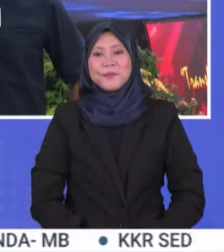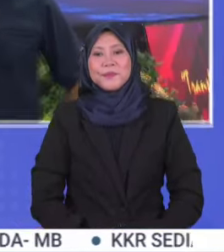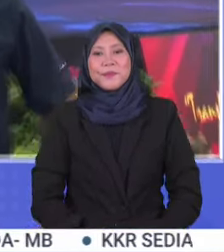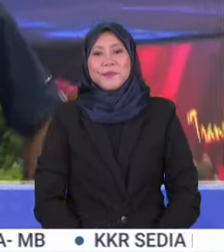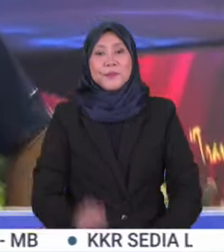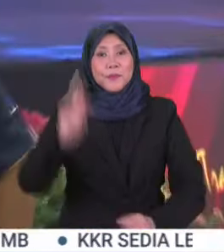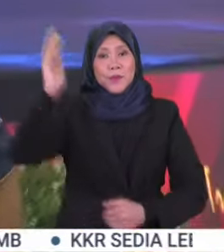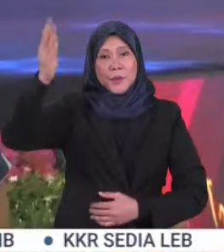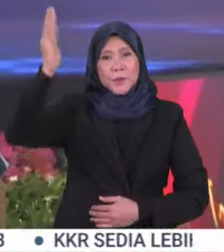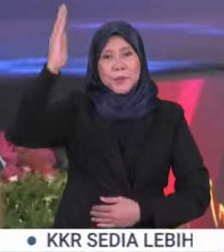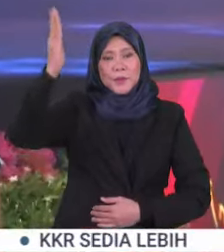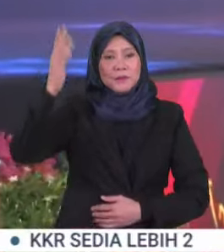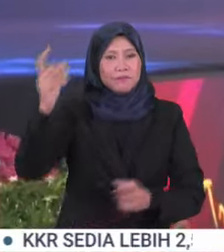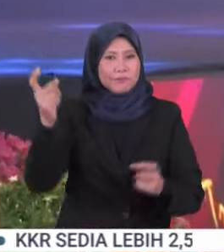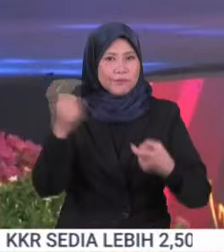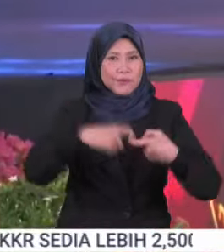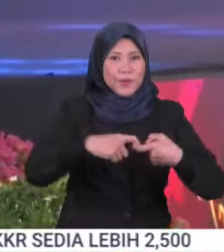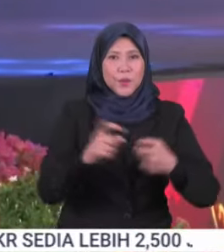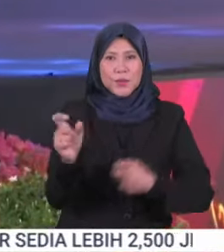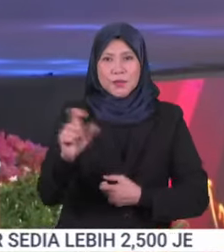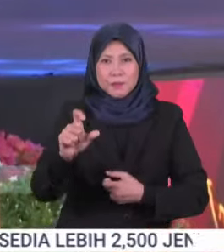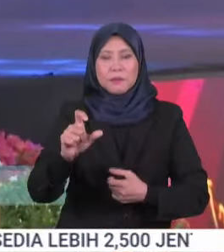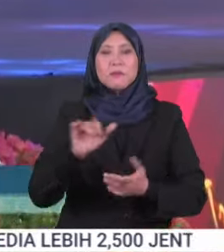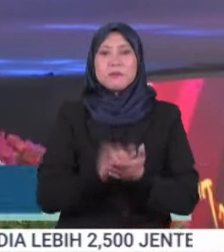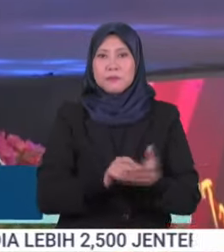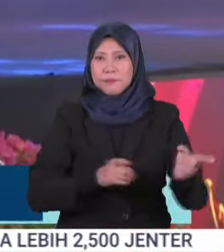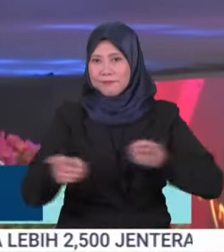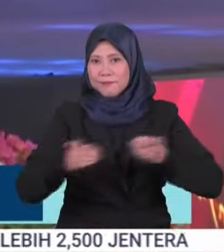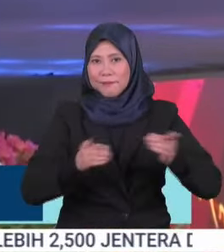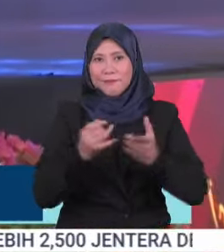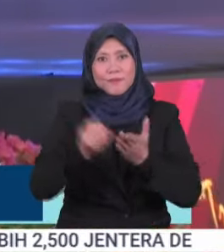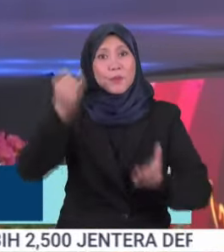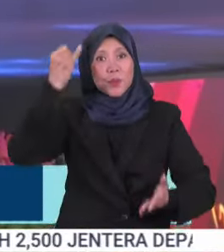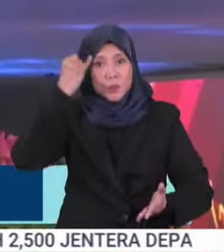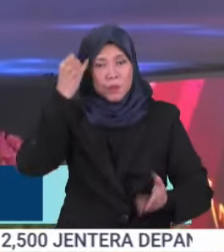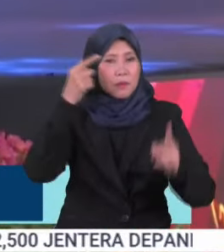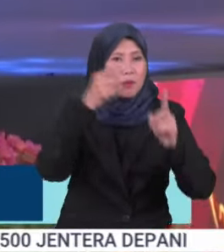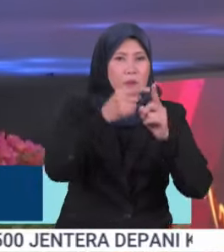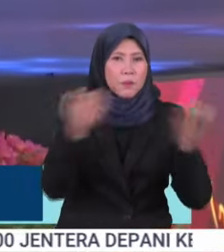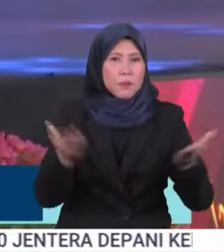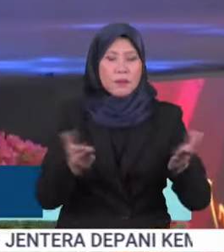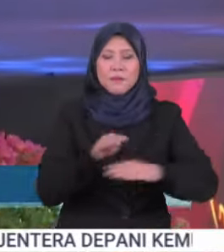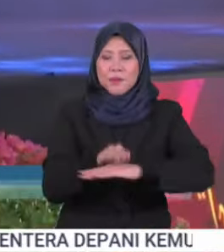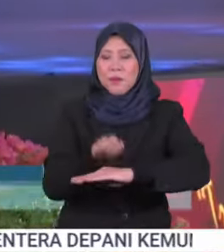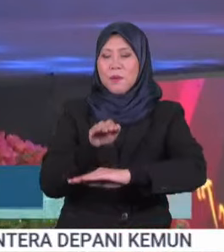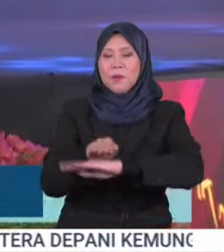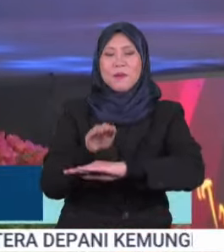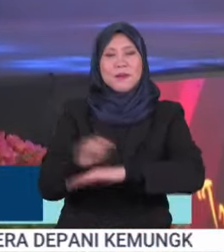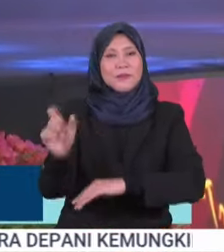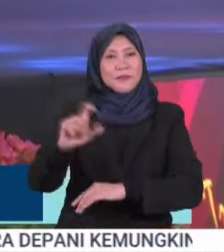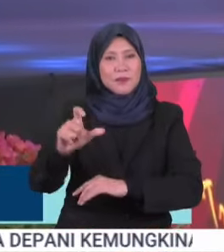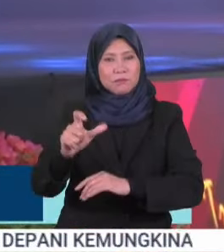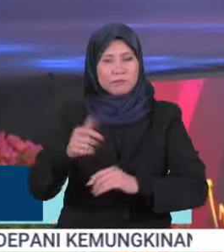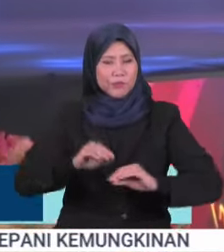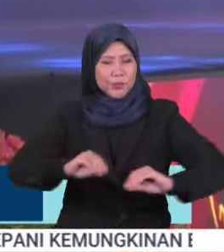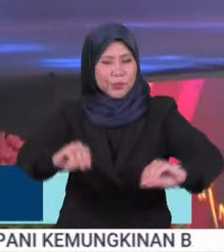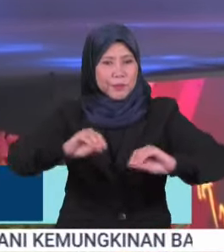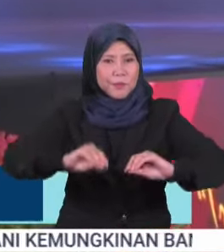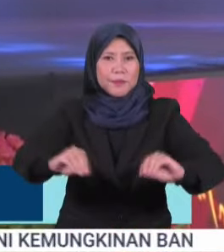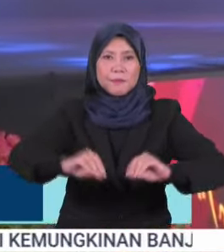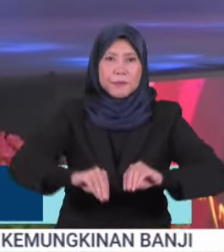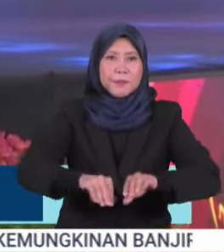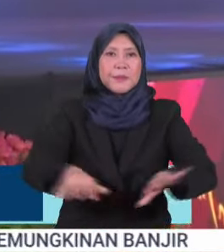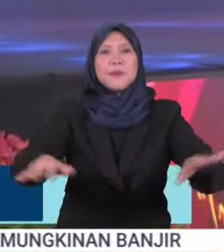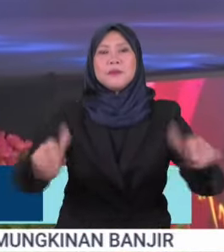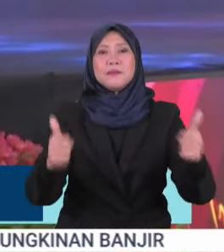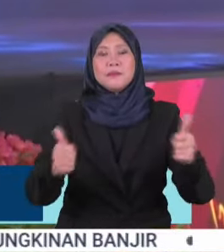Bayoto, Konvensyen Pengurusan Hal Ehwal Islam ini adalah satu disiplin ilmu bertujuan untuk memastikan dakwah Islam disampaikan secara berkesan kepada